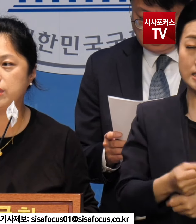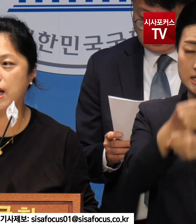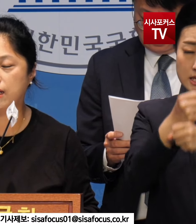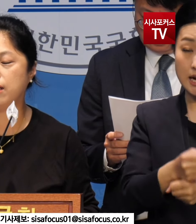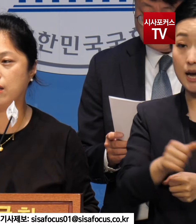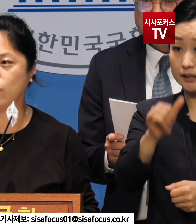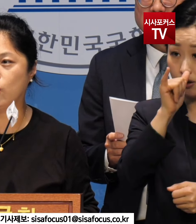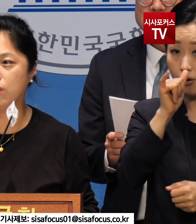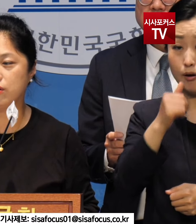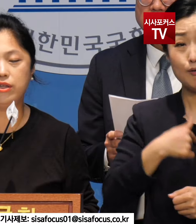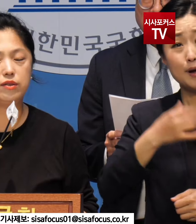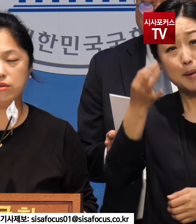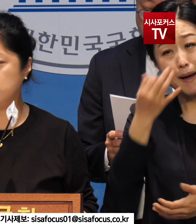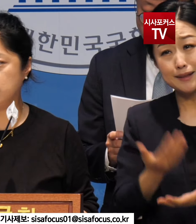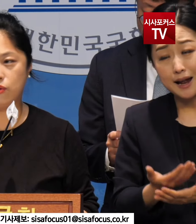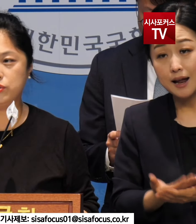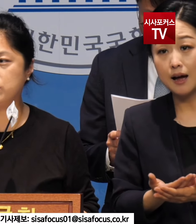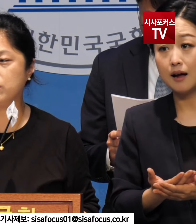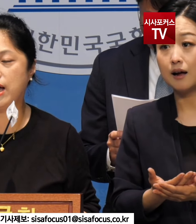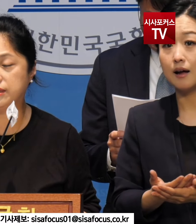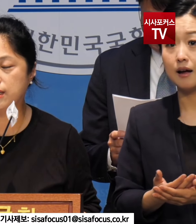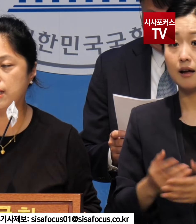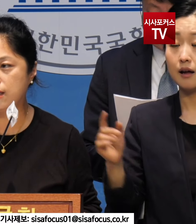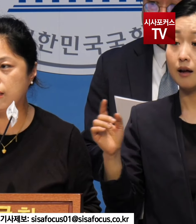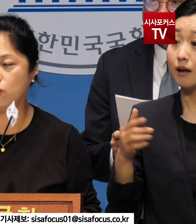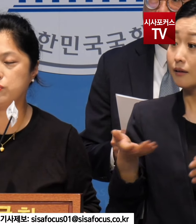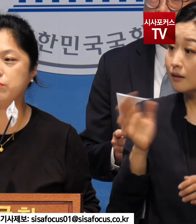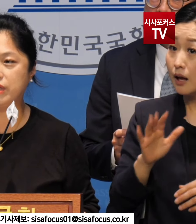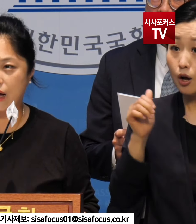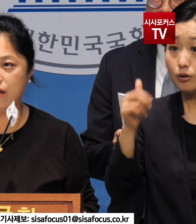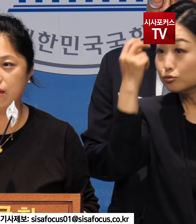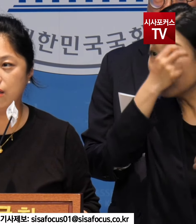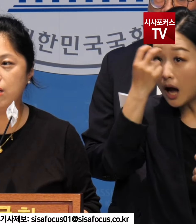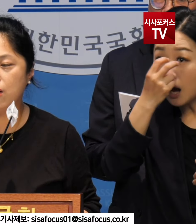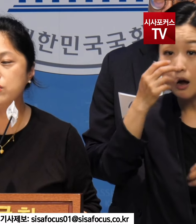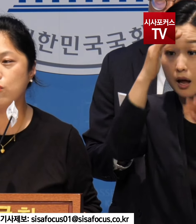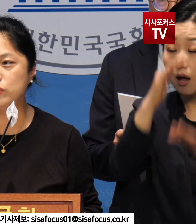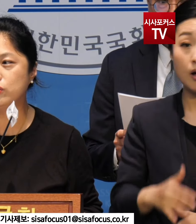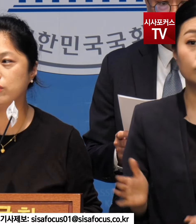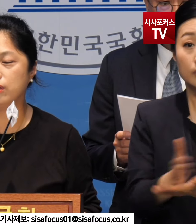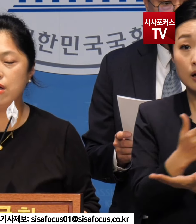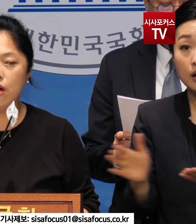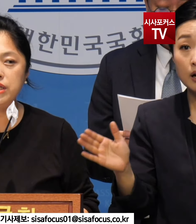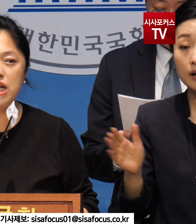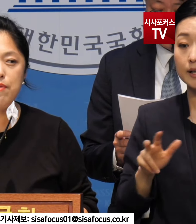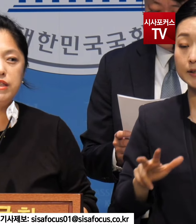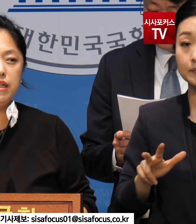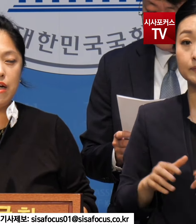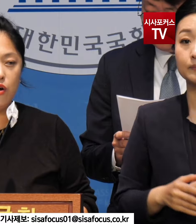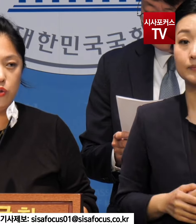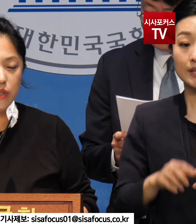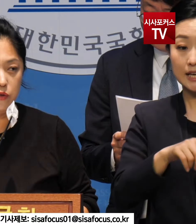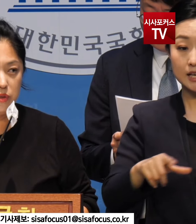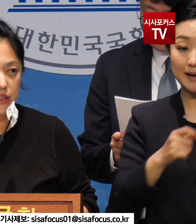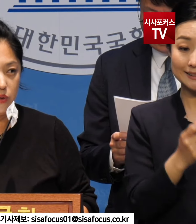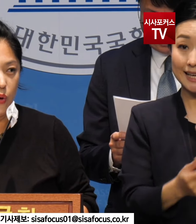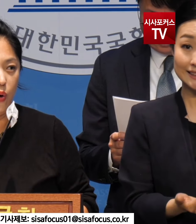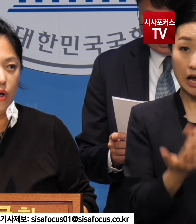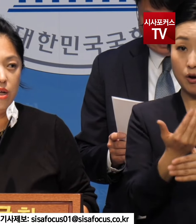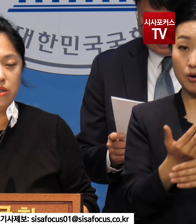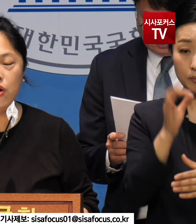KOK 피해자를 알아달라고. 그런데 고쳐지는 게 아직까지 한계도 없습니다. 현 정부는 현재 일반 사기 사건으로